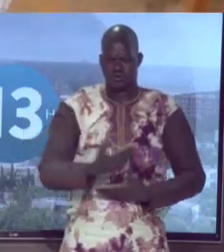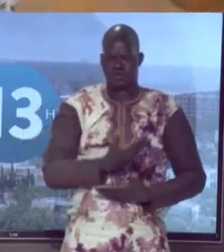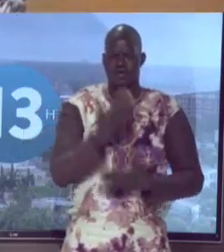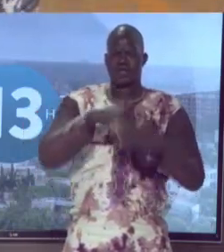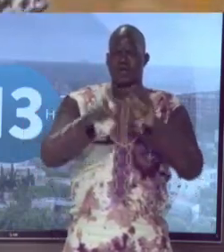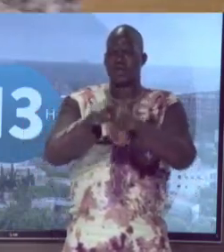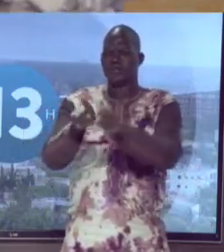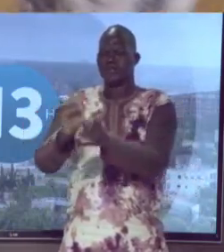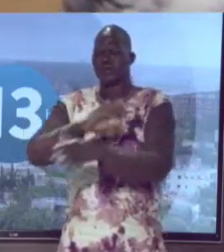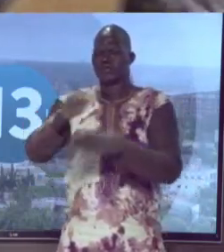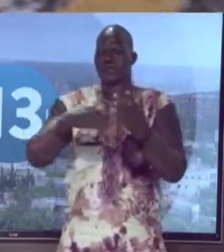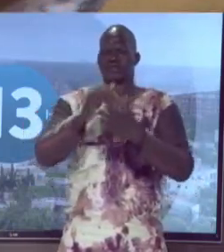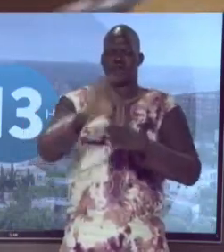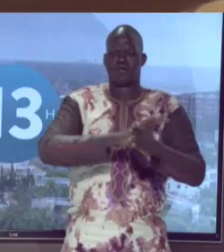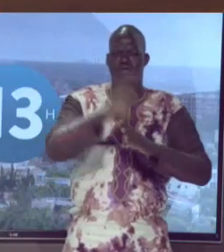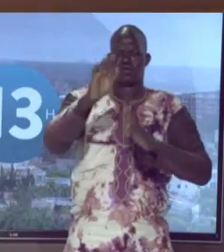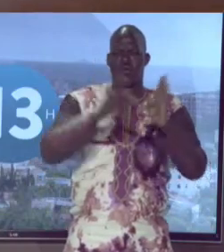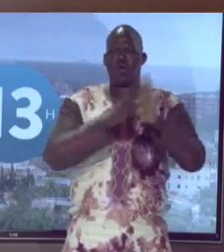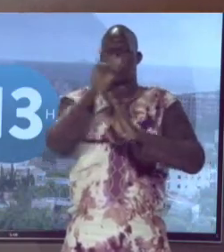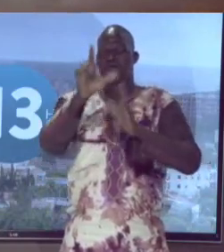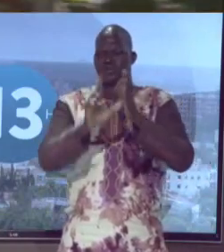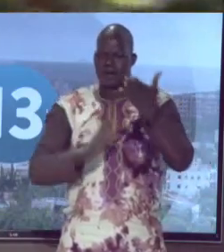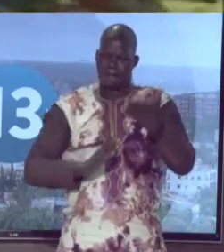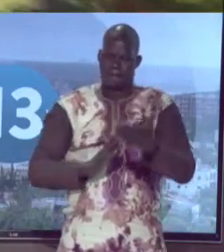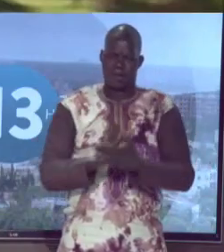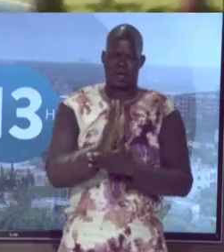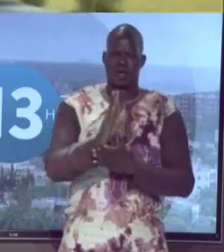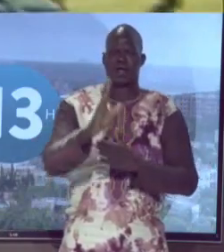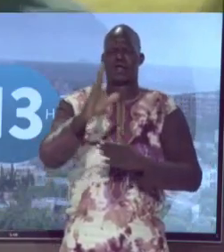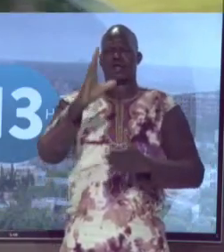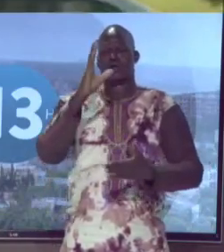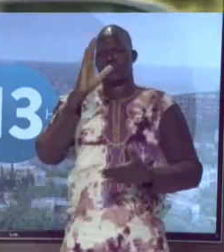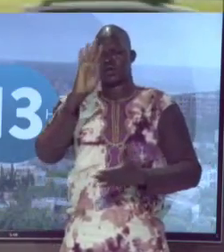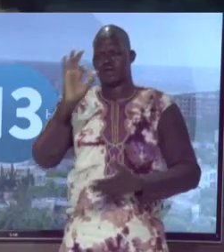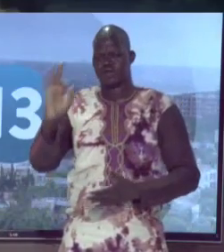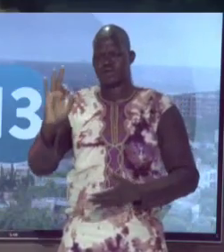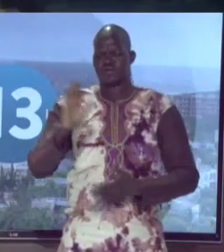dans les différents centres de formation professionnelle à travers le Burkina Faso.